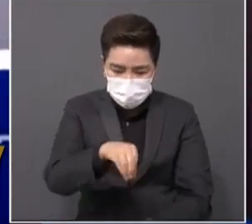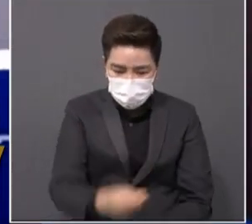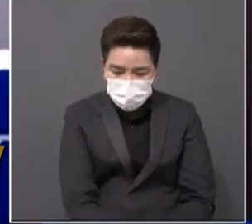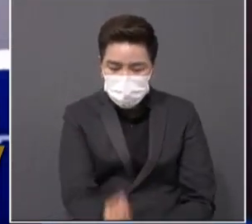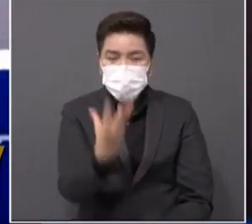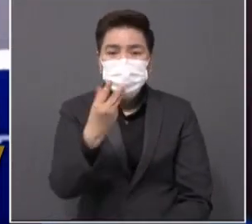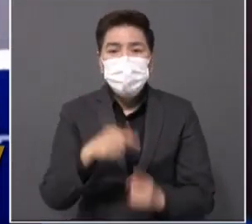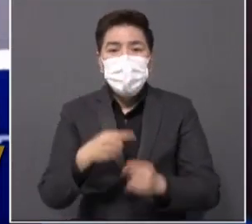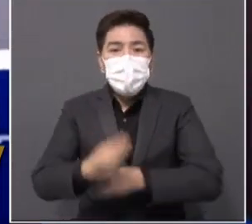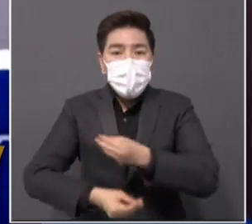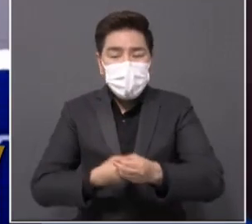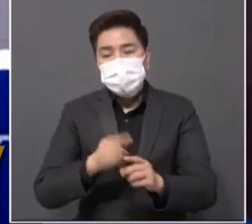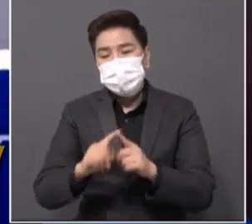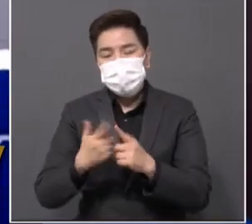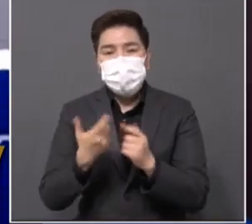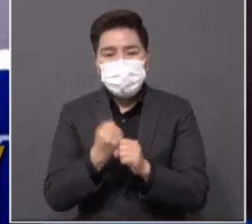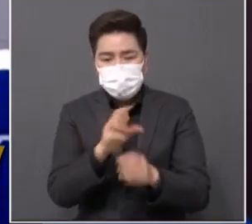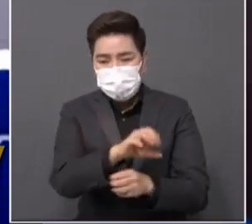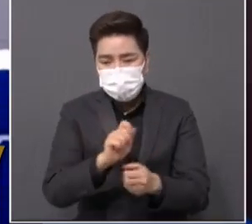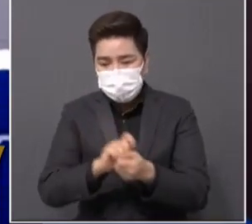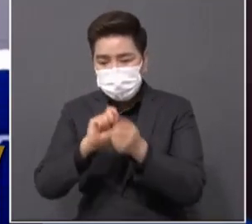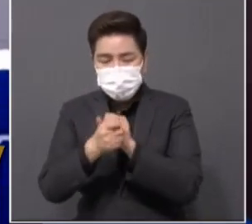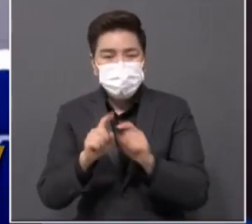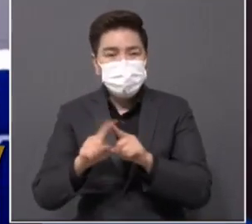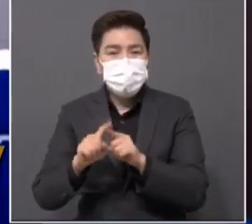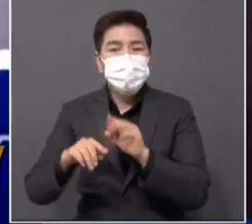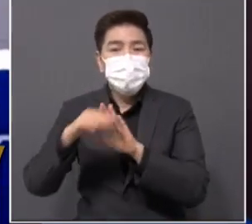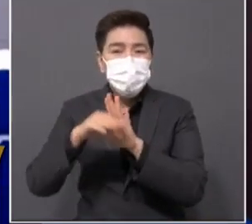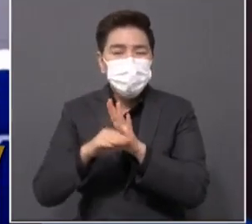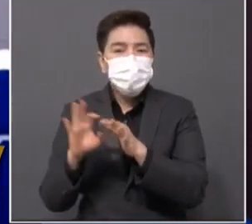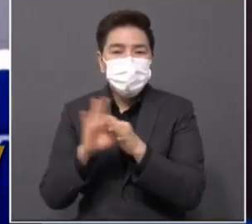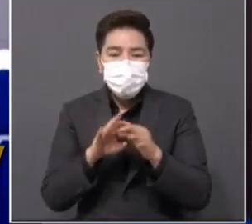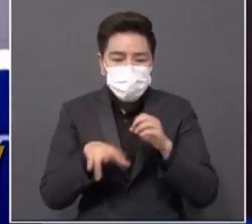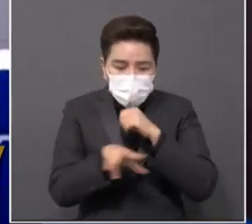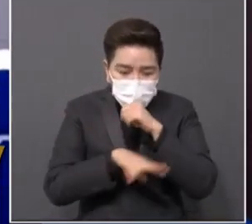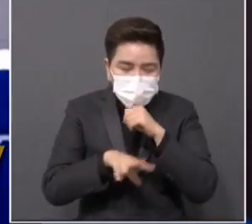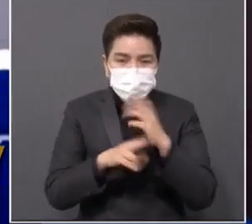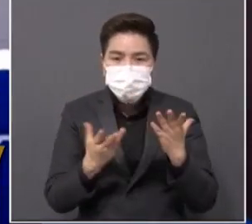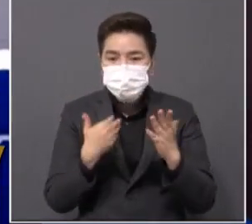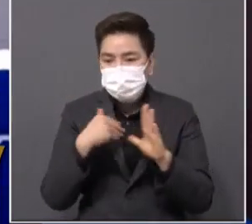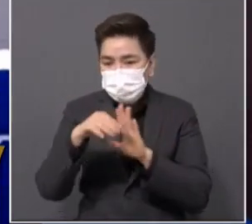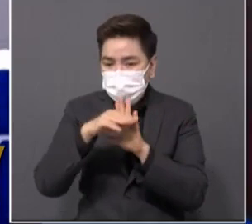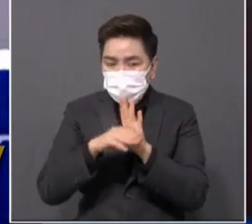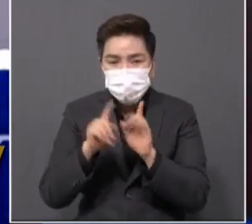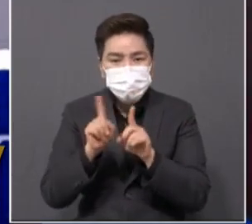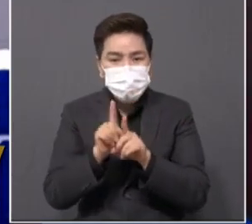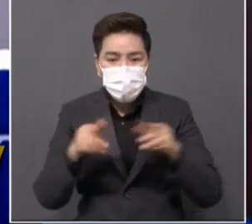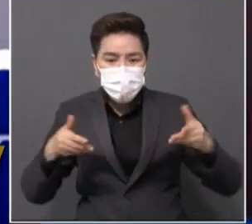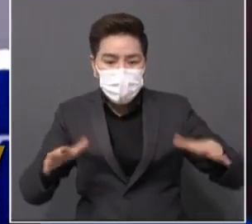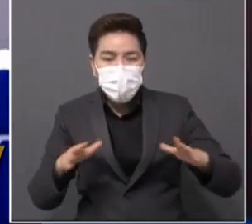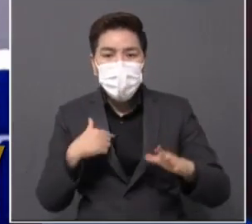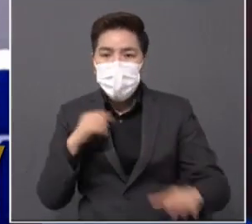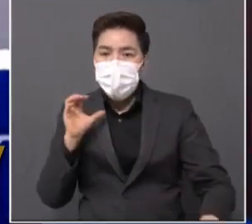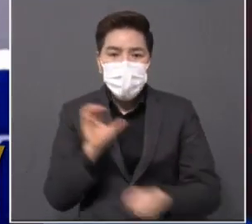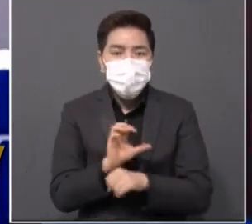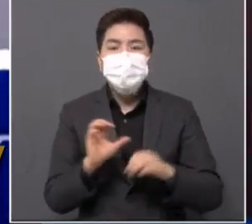ระบวนการผลิกระบวนการขายกระบวนกแรรูปโยทขนตอนเกี่ยวของกับกันชาไม่มีขั้นตอนไหนทอยู่นอกเหอการคบ